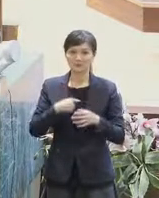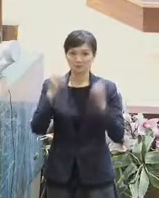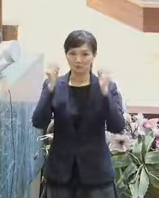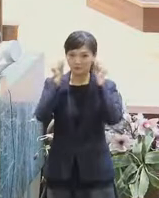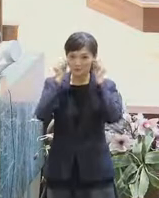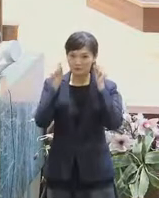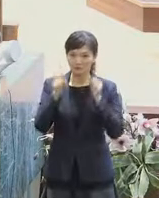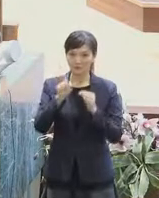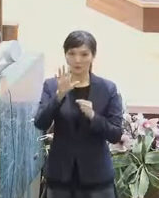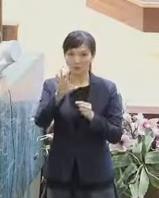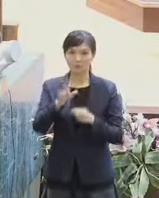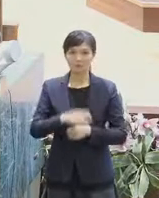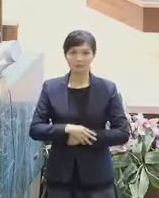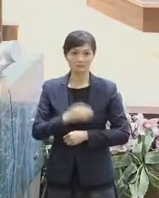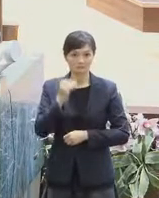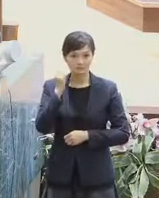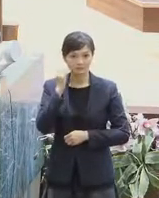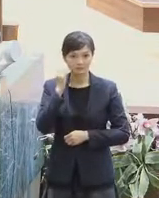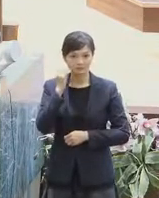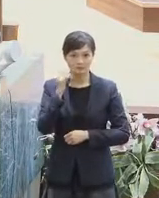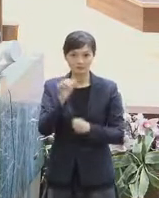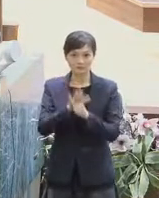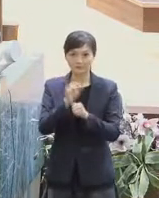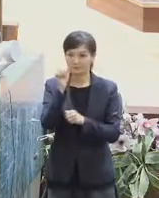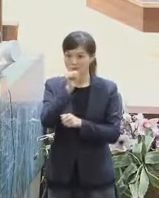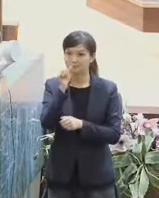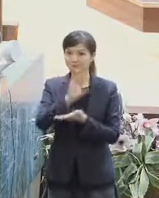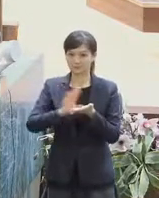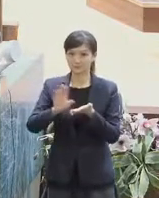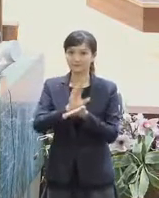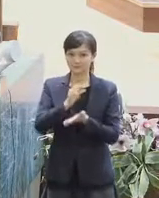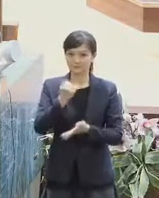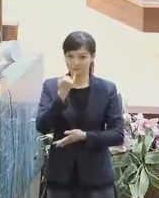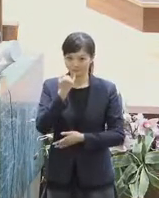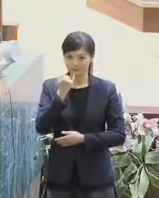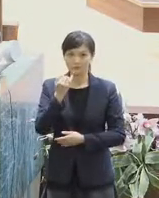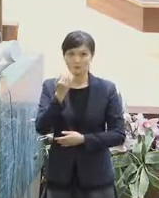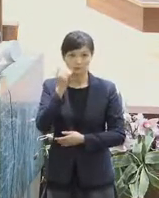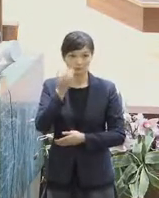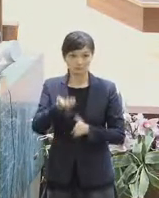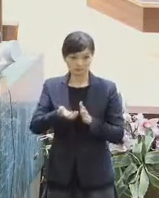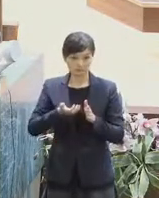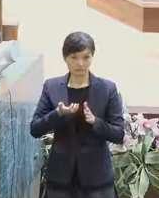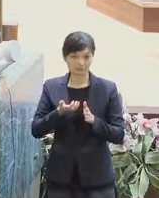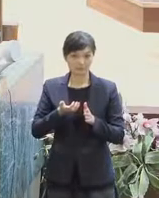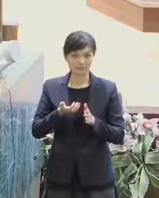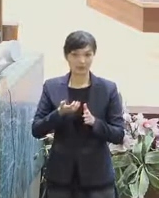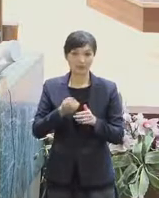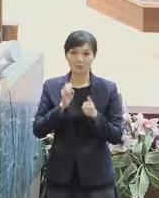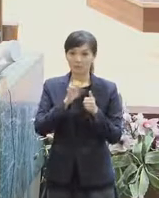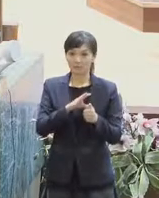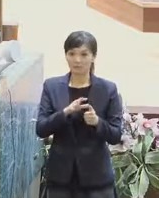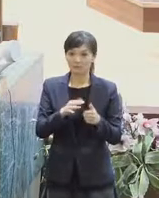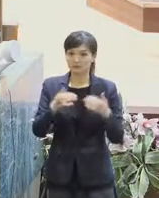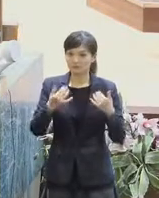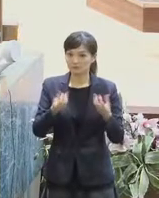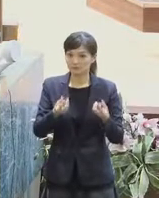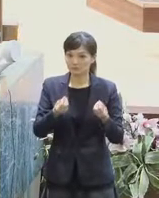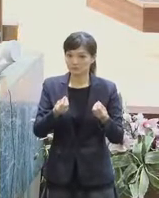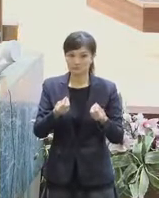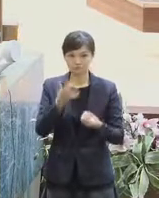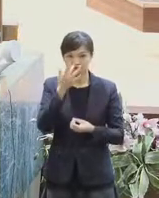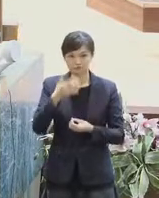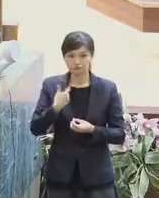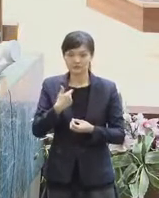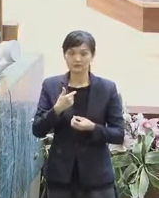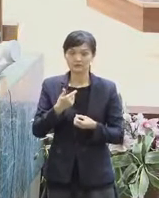连结。那所有的会众在会前都已经有收到我们 Webex 口译连结的通知，就请你们去